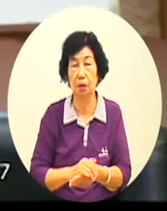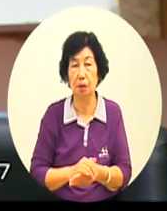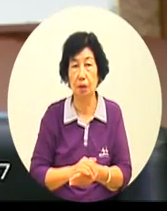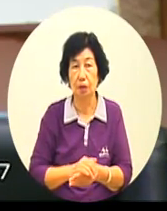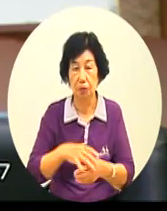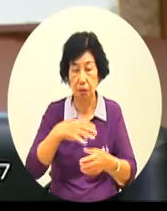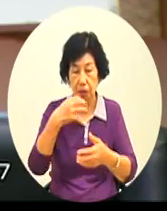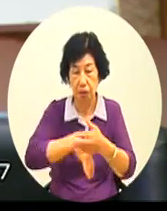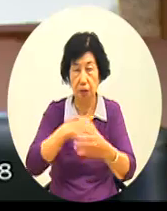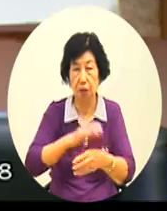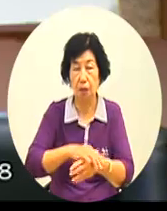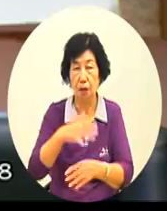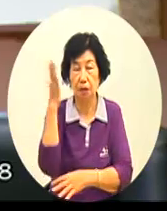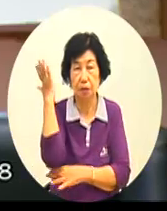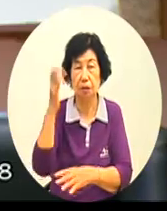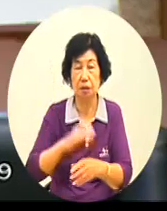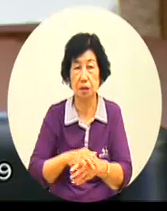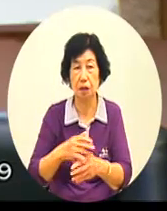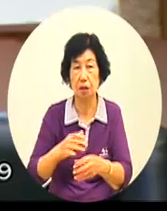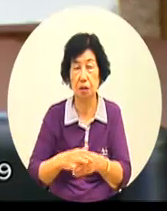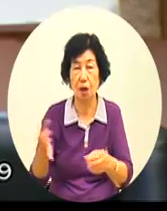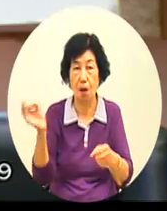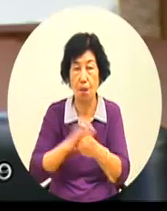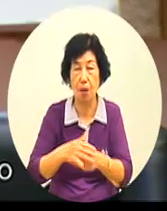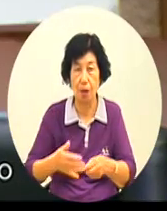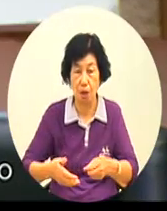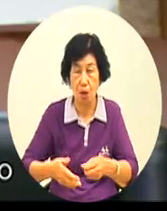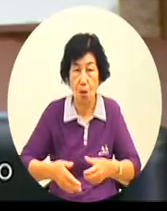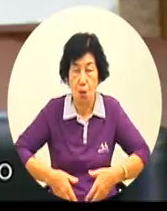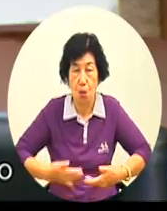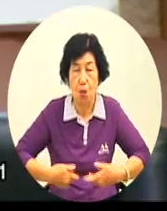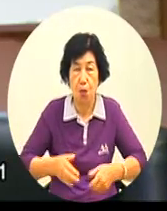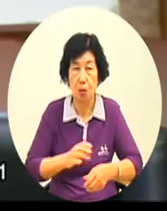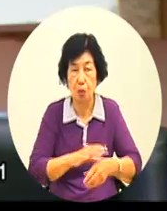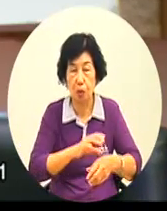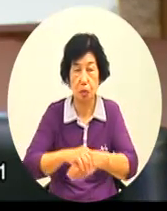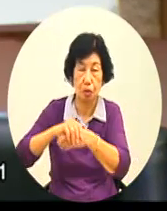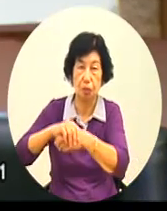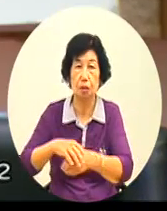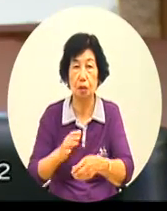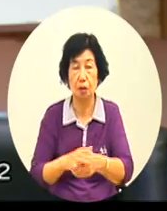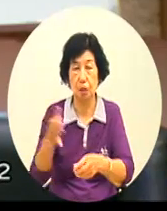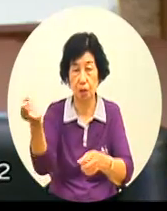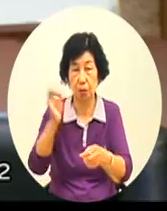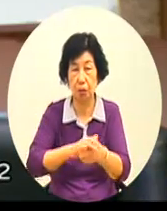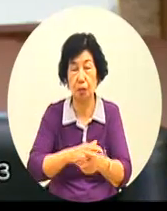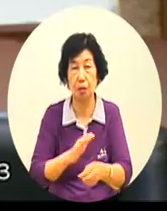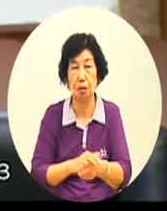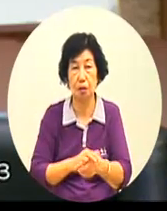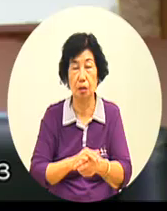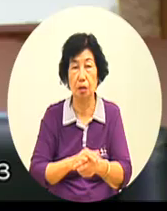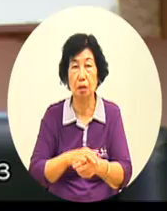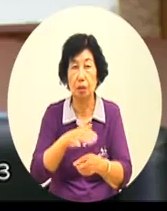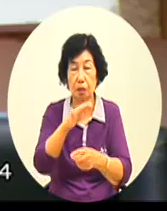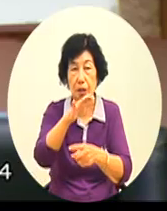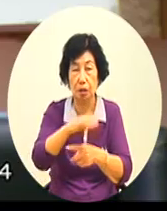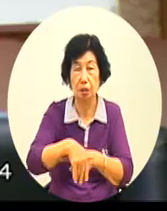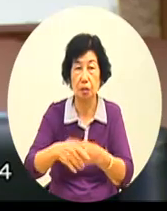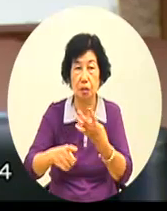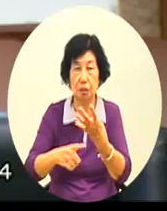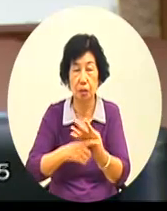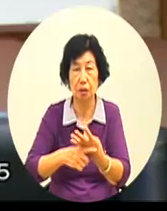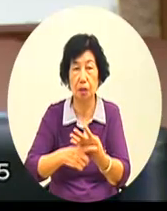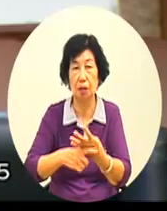府补助的紧急灾害的补助，包括农业局、水